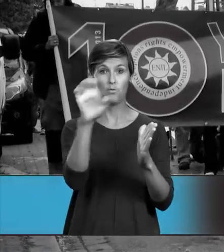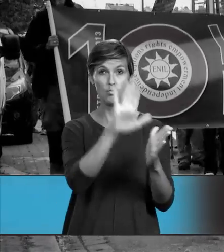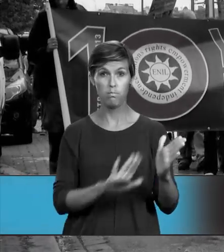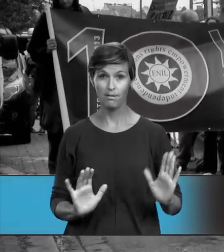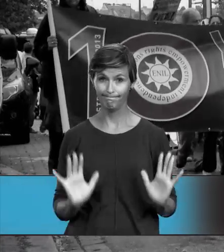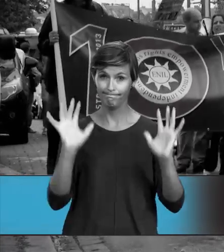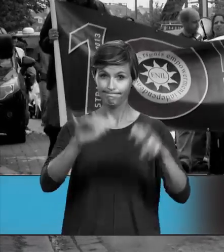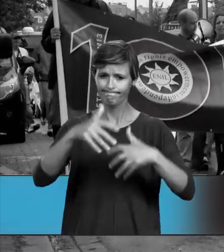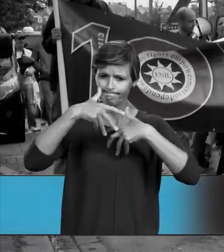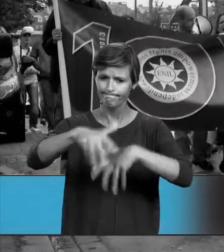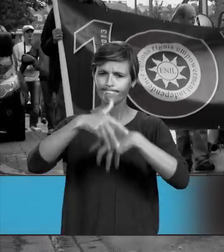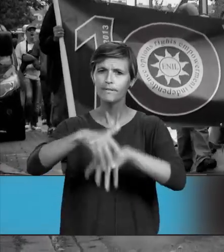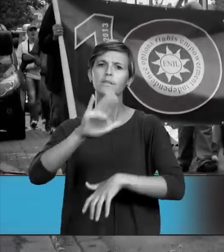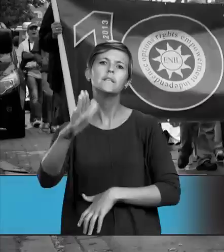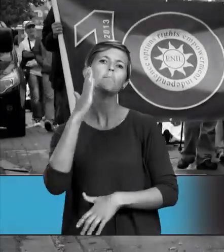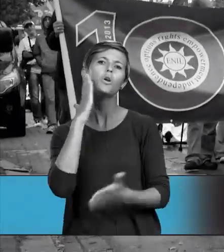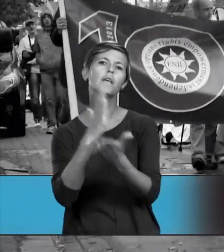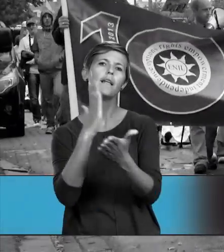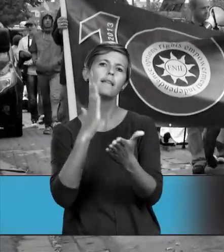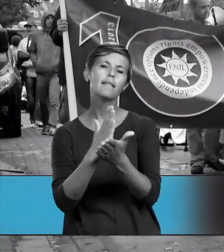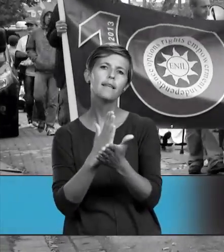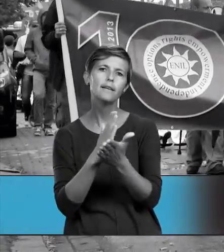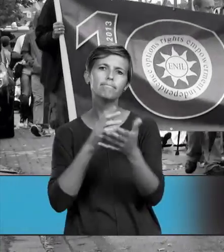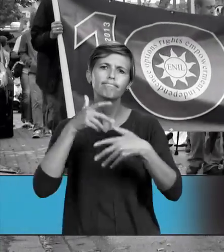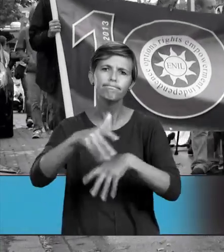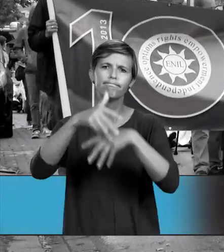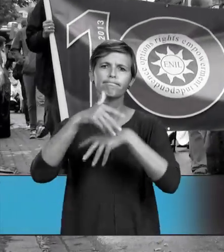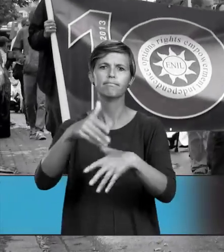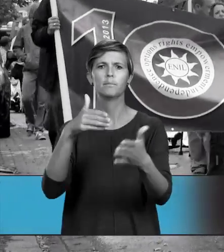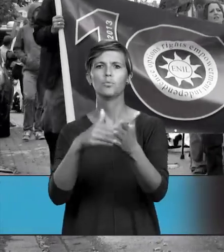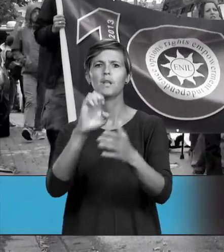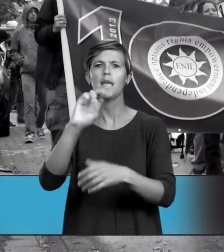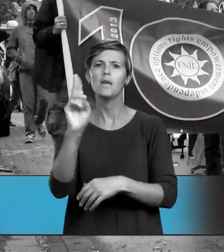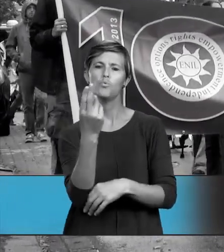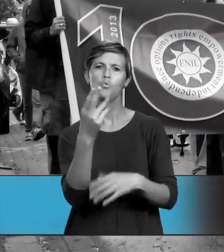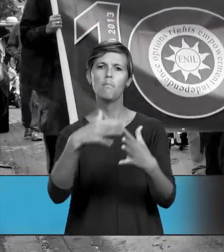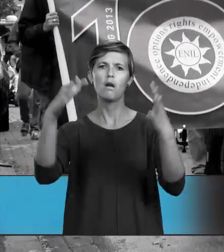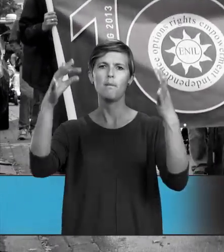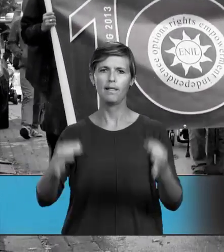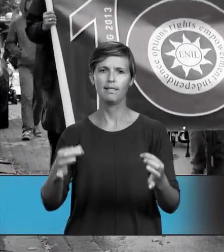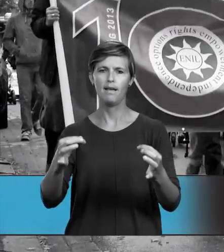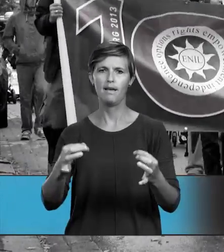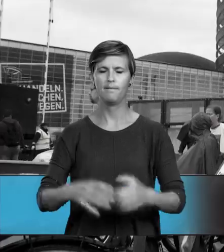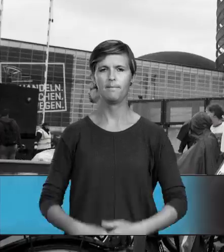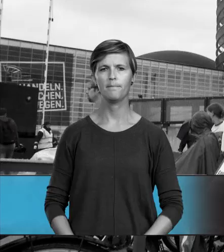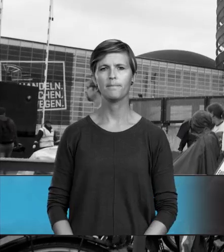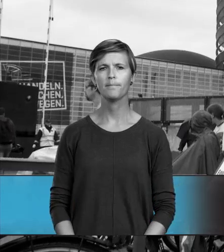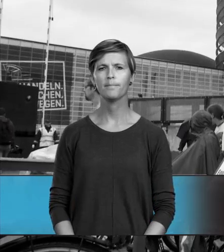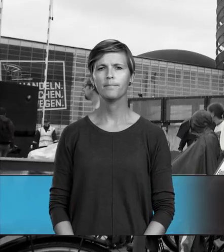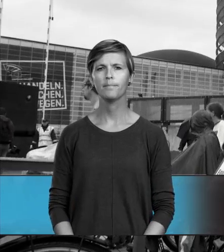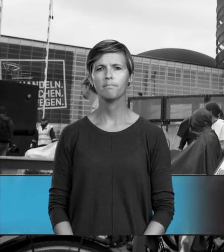Strasbourg, september 2013. Funksjonshemmede fra hele Europa demonstrerer for sine borgerrettigheter på vei til EU-parlamentet.